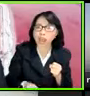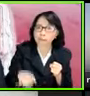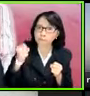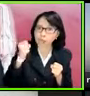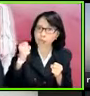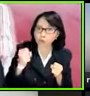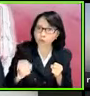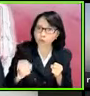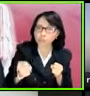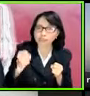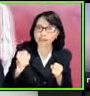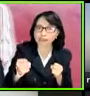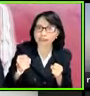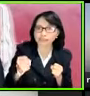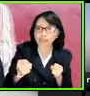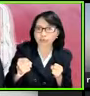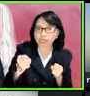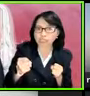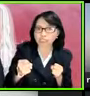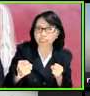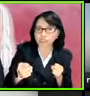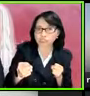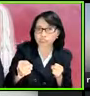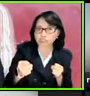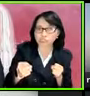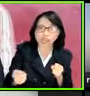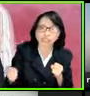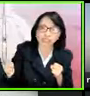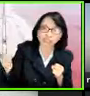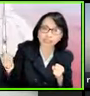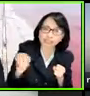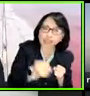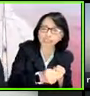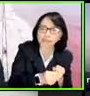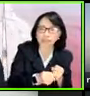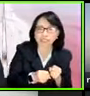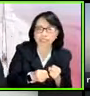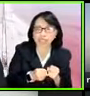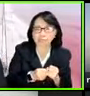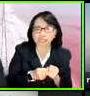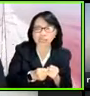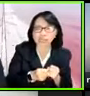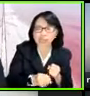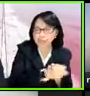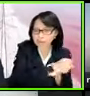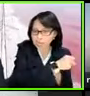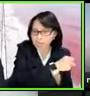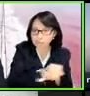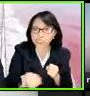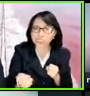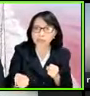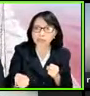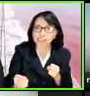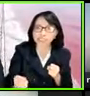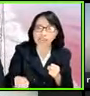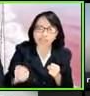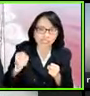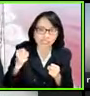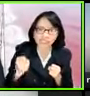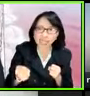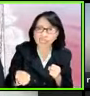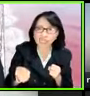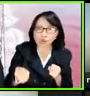yang baru Paulus adalah tawanan Yesus Kristus terikat kepada selamanya kemanapun dia pergi